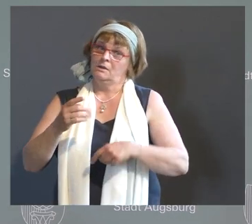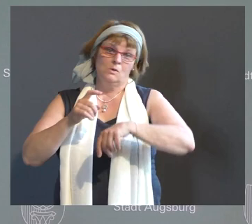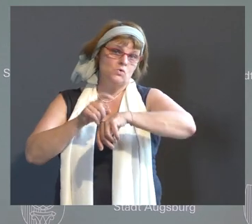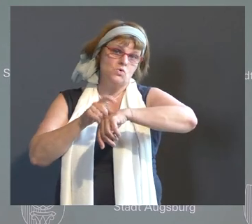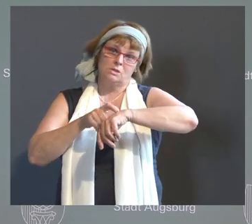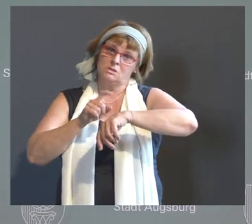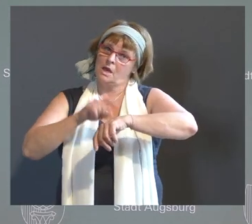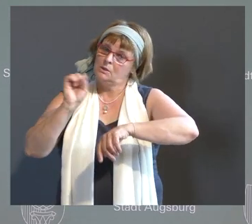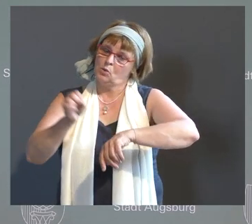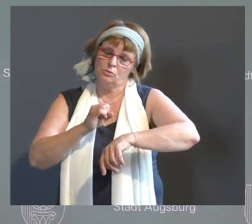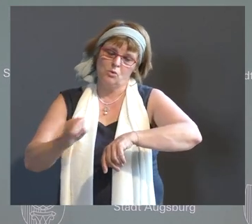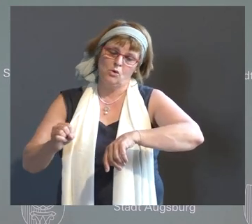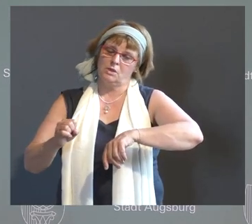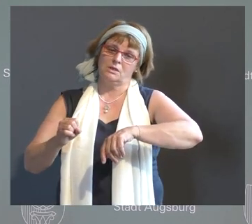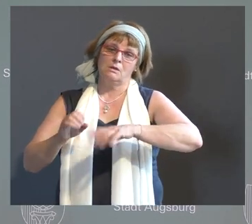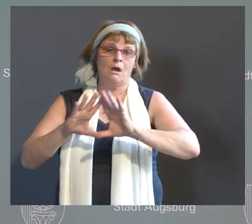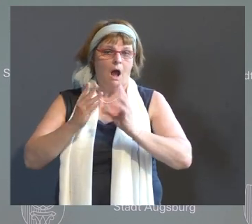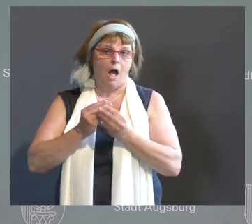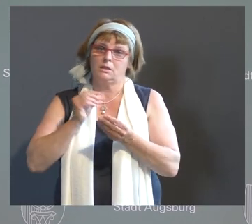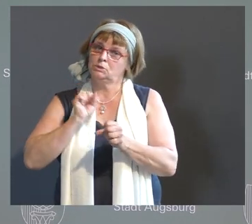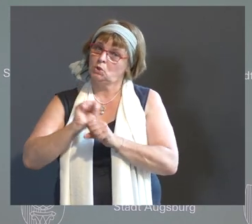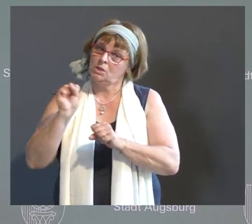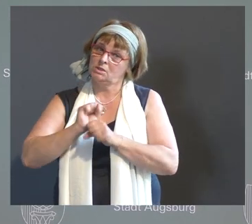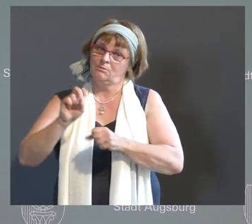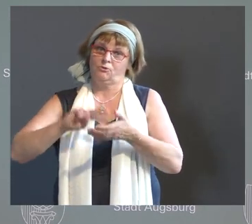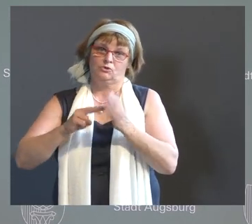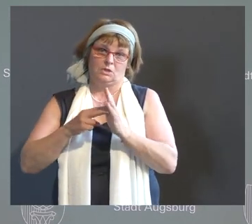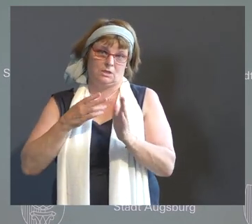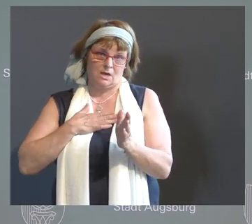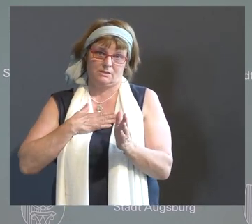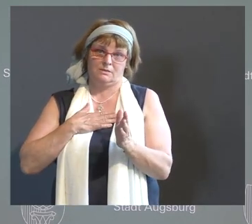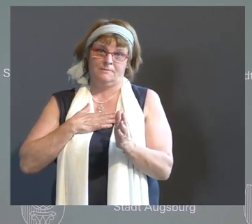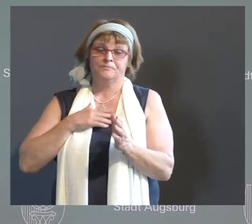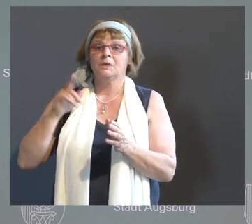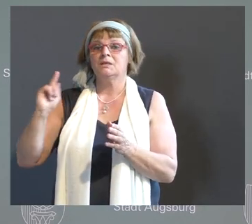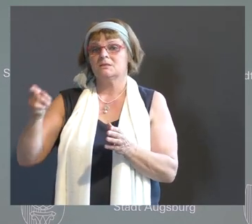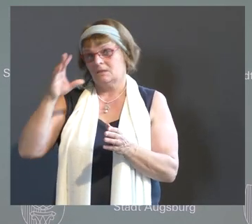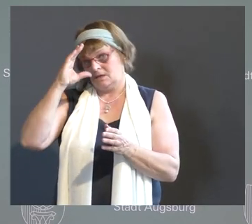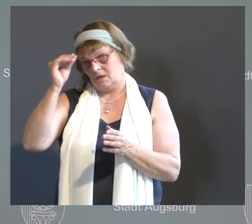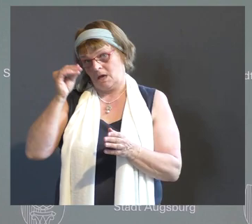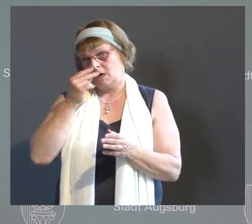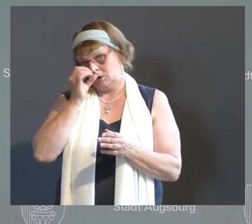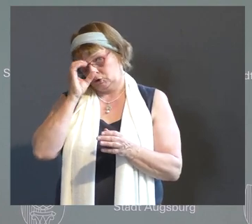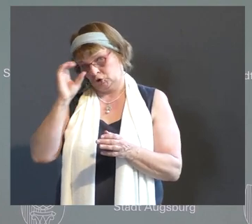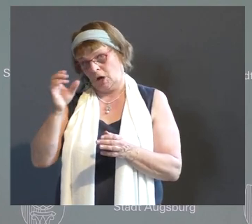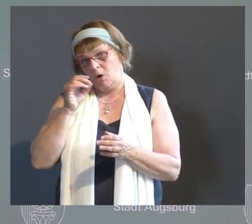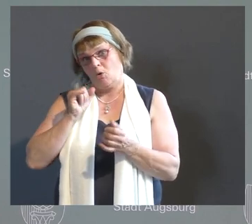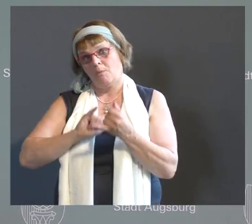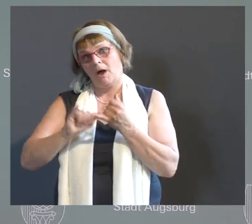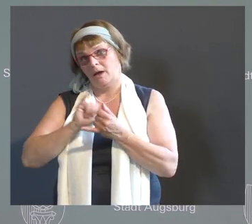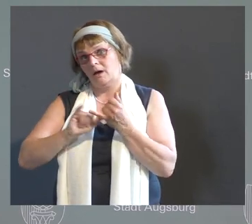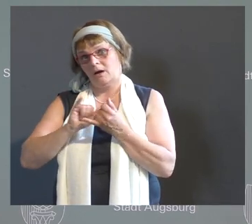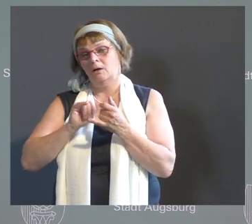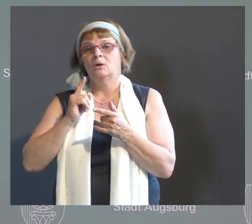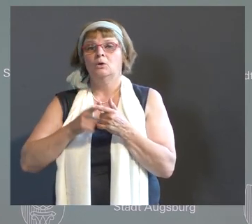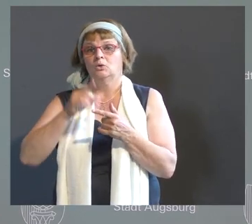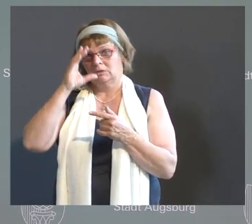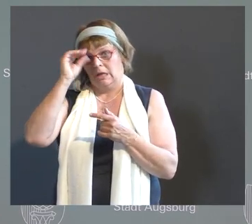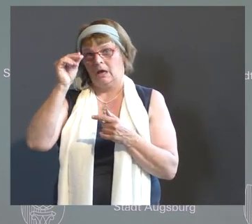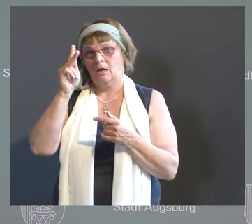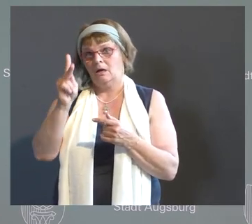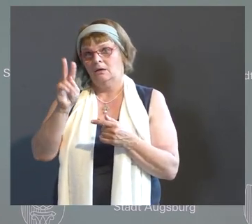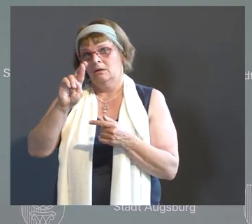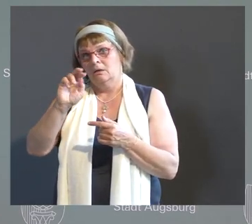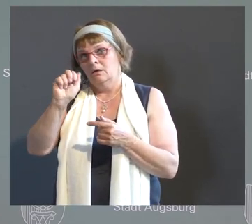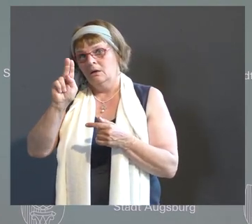Uhrzeiten funktioniert, wo Sie, Herr Trebes, Herr Schaumeier, auch entsprechend der Herr Krauser, den möchte ich nicht vergessen,